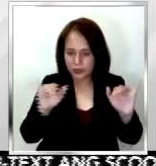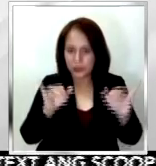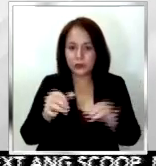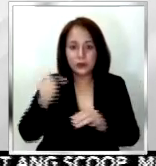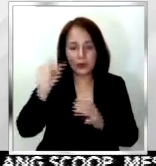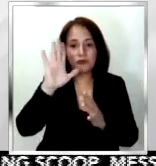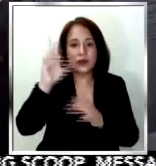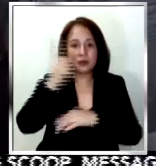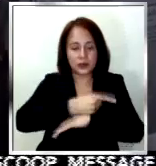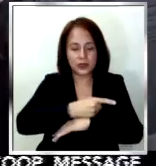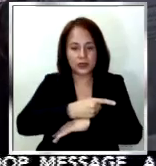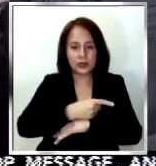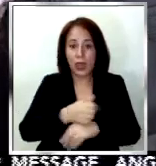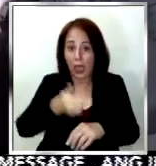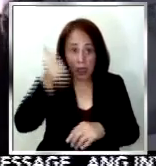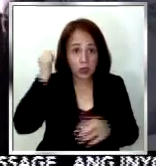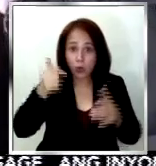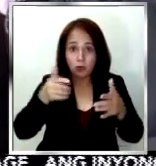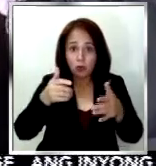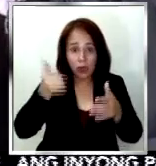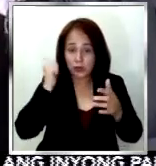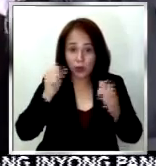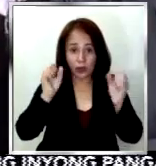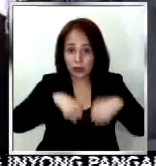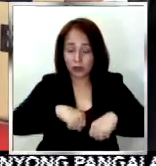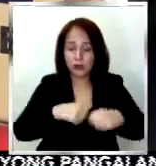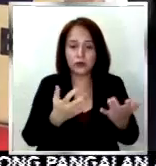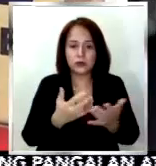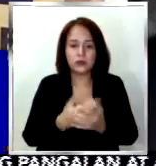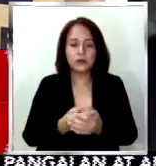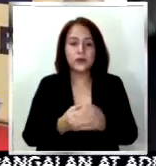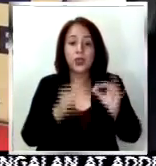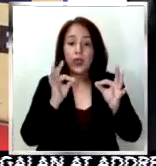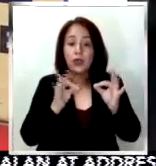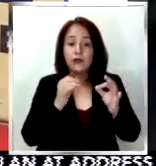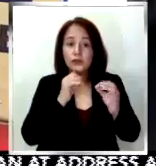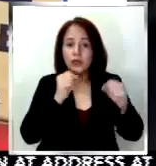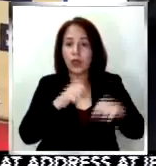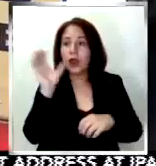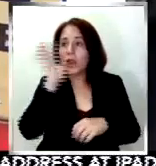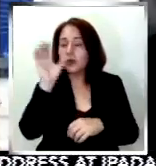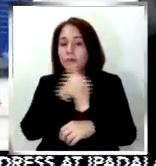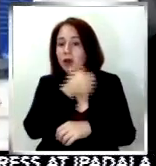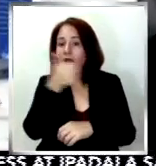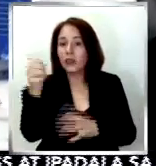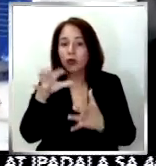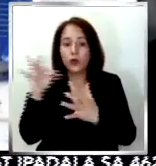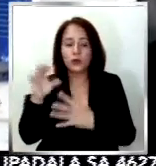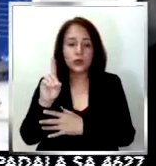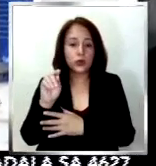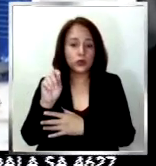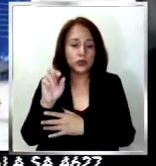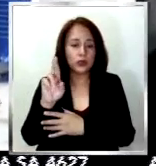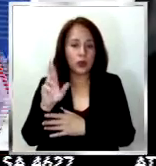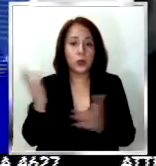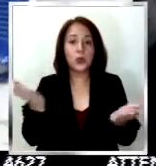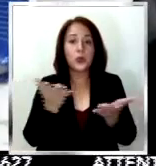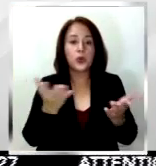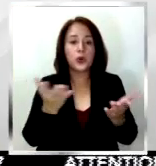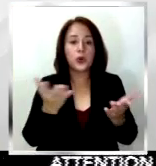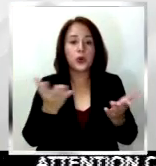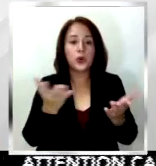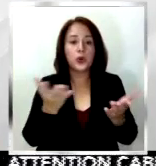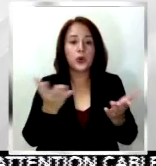ayaw niyong pumayag eh. Kapag daw hindi pumayag, baka maganap na lang ng ibang option ng DOTR kung saan mas makakamura ang mga